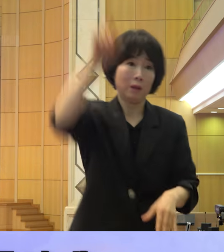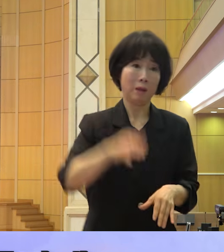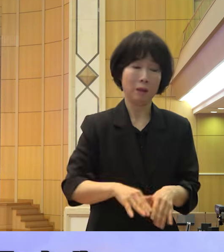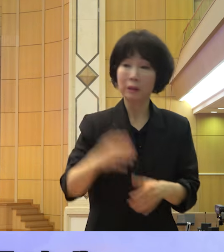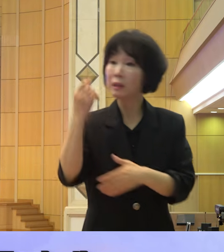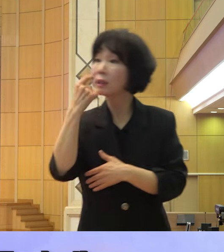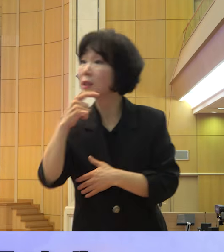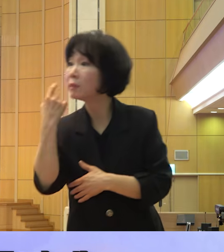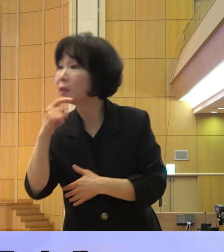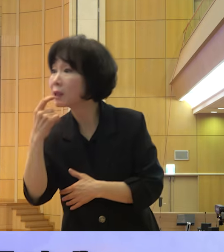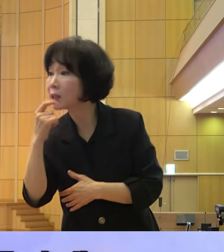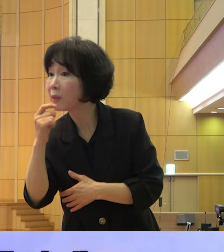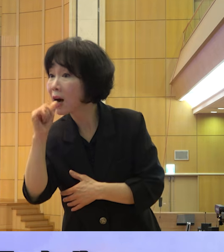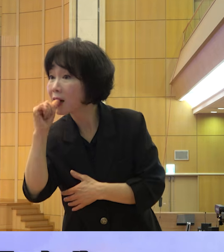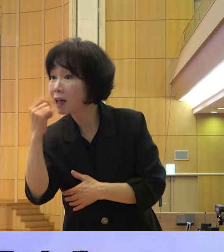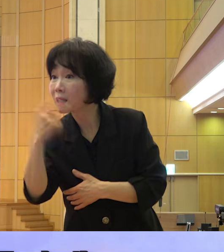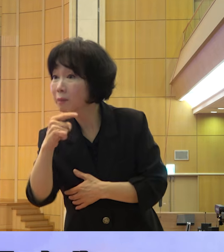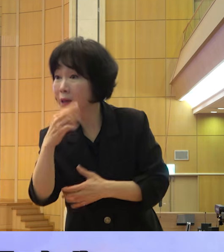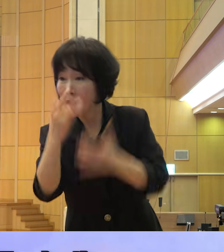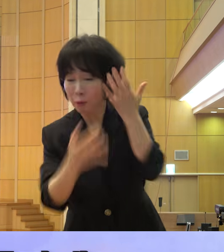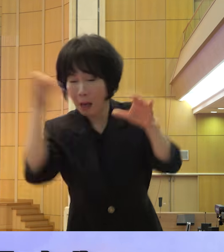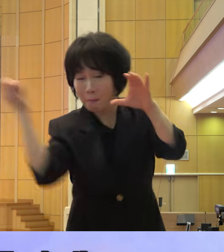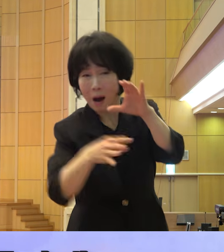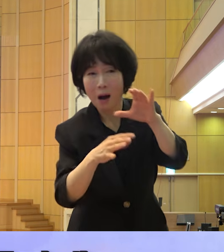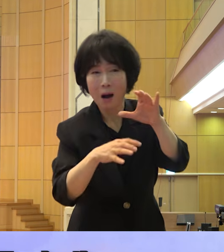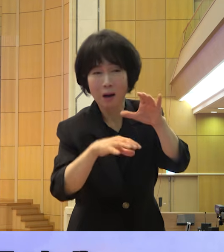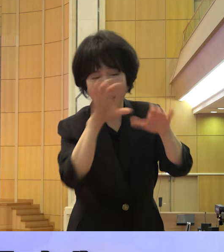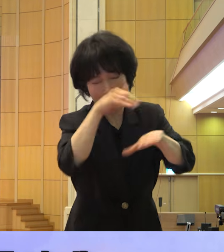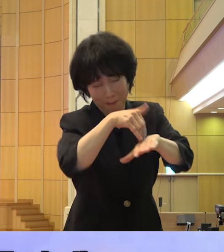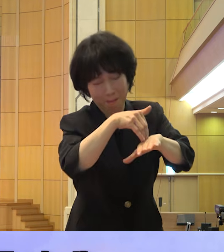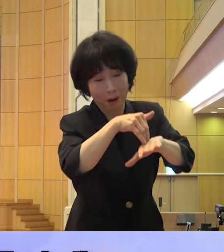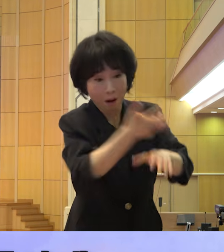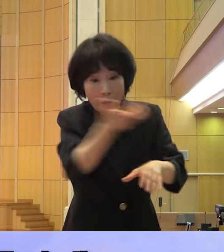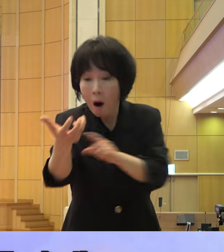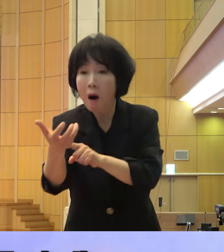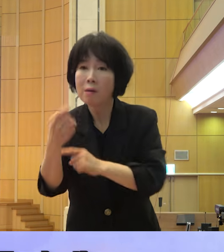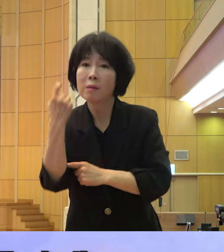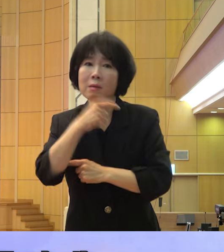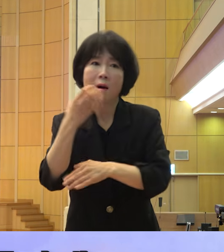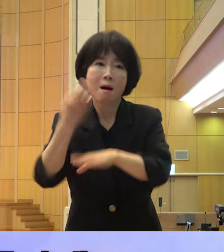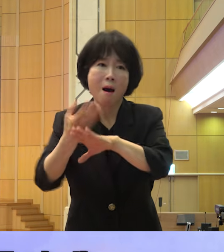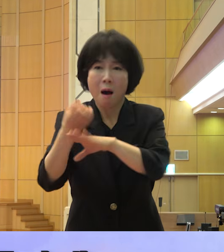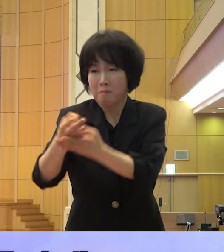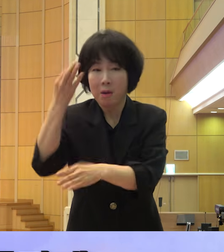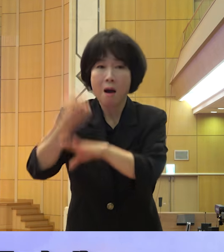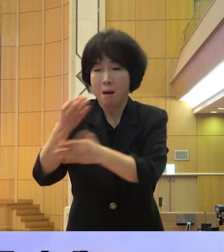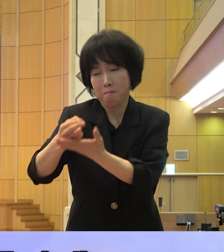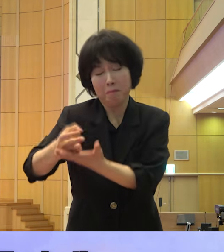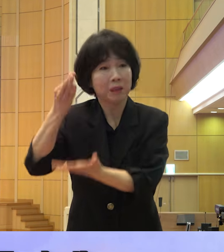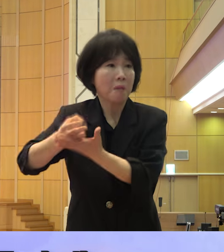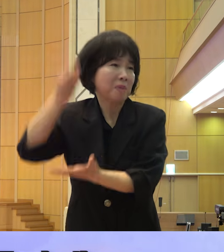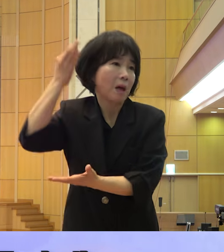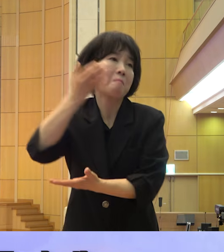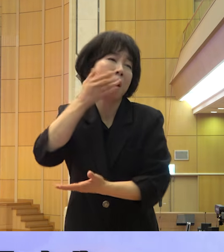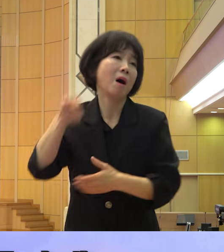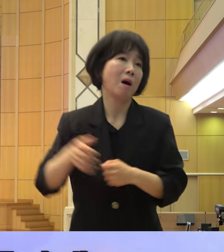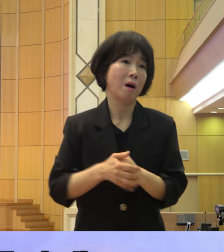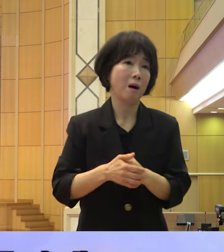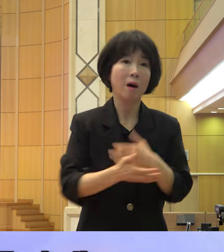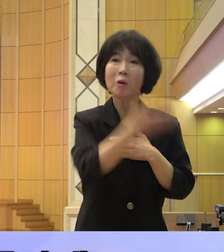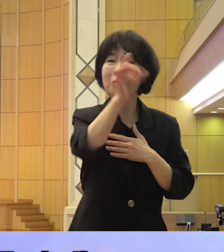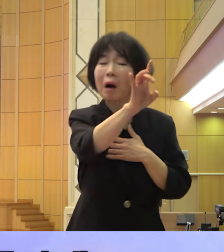다 빠져나가고 순금되게 하리라. 그러려고 단련하는 건데 사람들은 조금